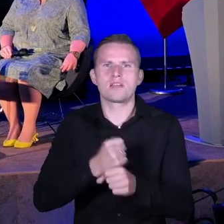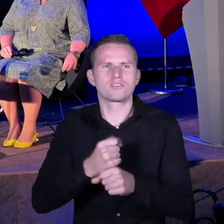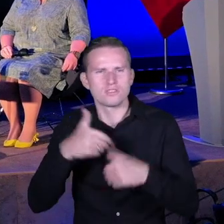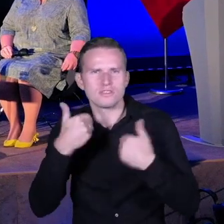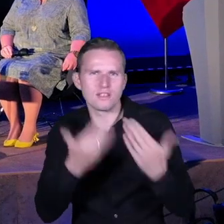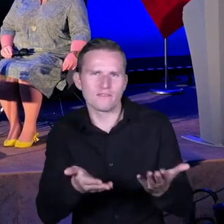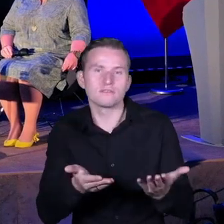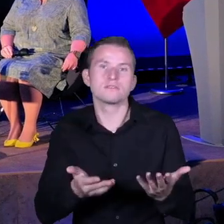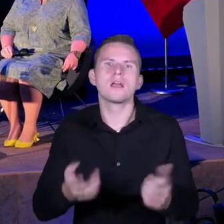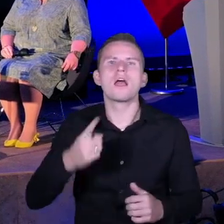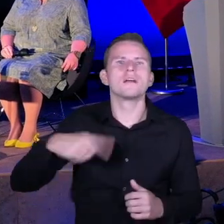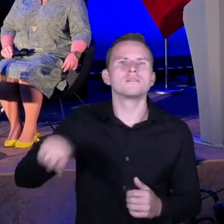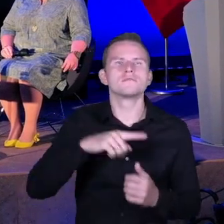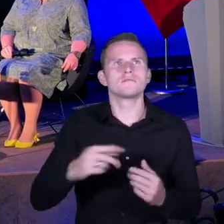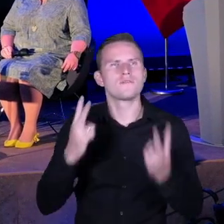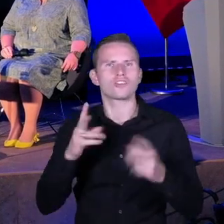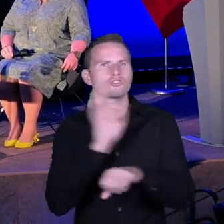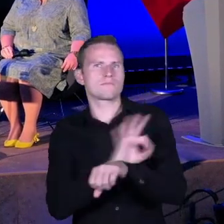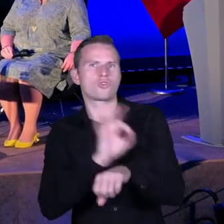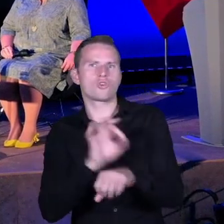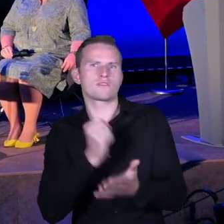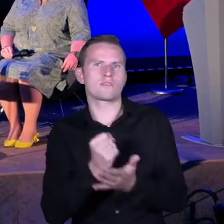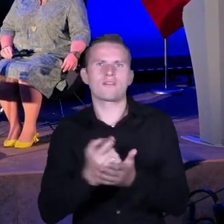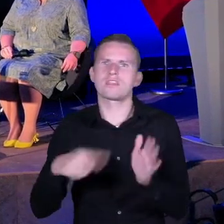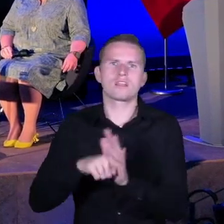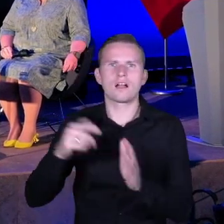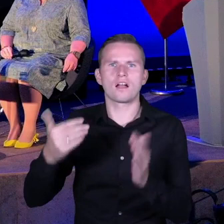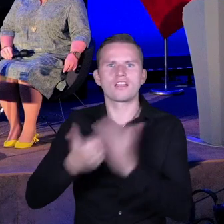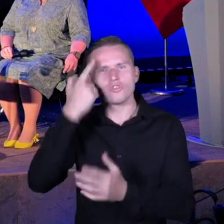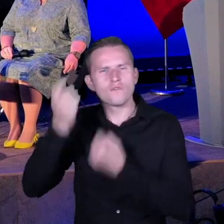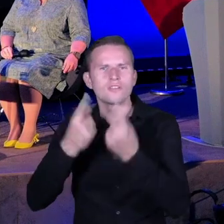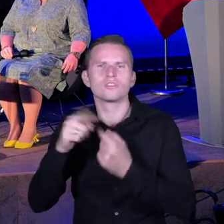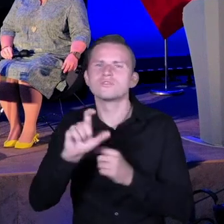ważne i właśnie co w tym zakresie jest kluczowe dla Was?